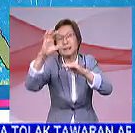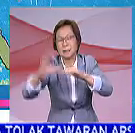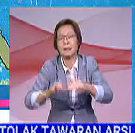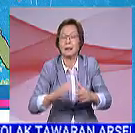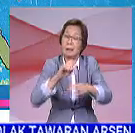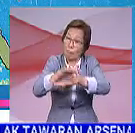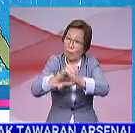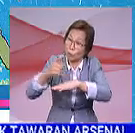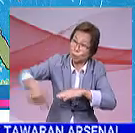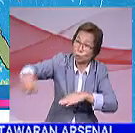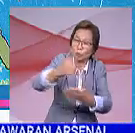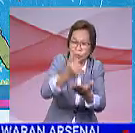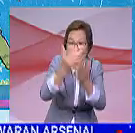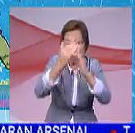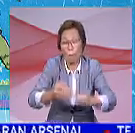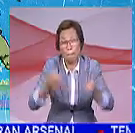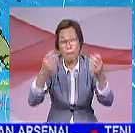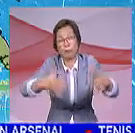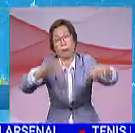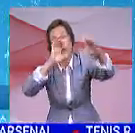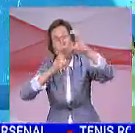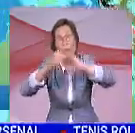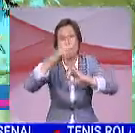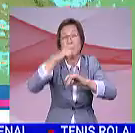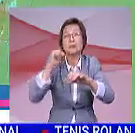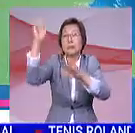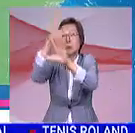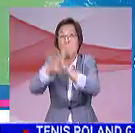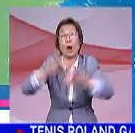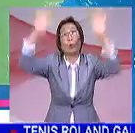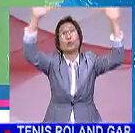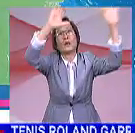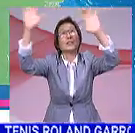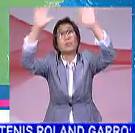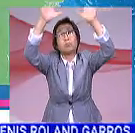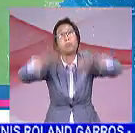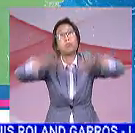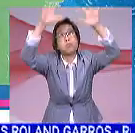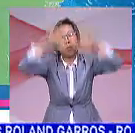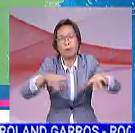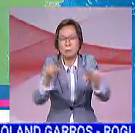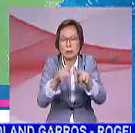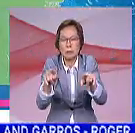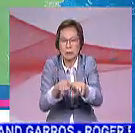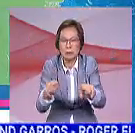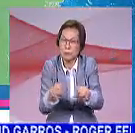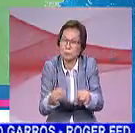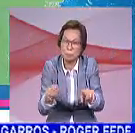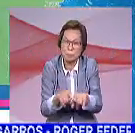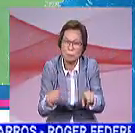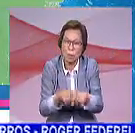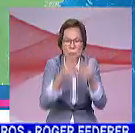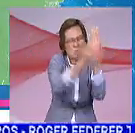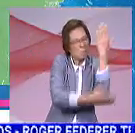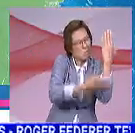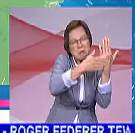dan memperbanyakkan minum air. Baiklah, bagi negeri Sabah dan Sarawak, keadaan cuaca lembap juga berlaku seperti bahagian seperti